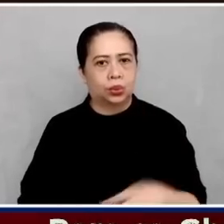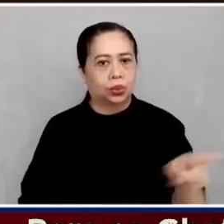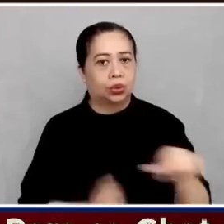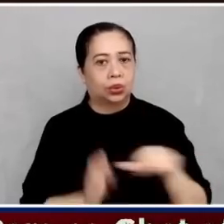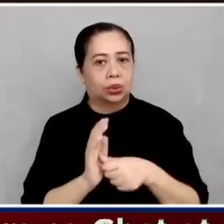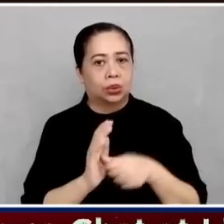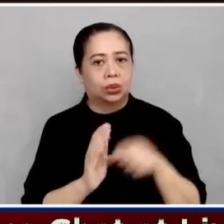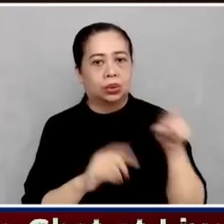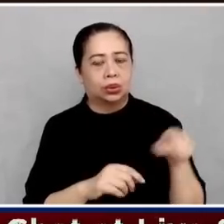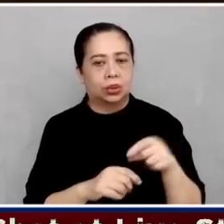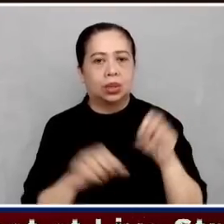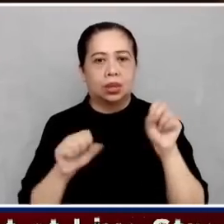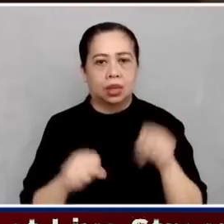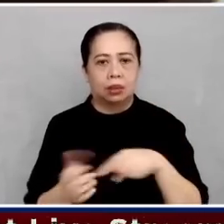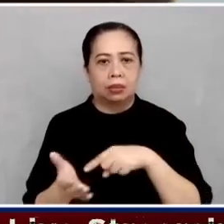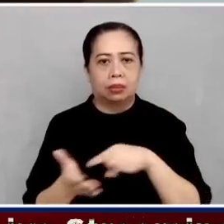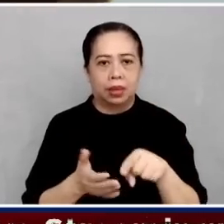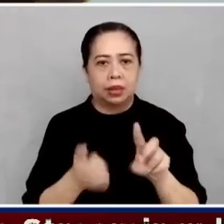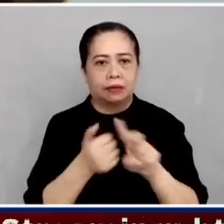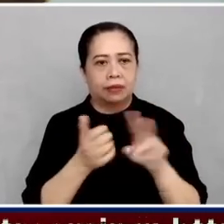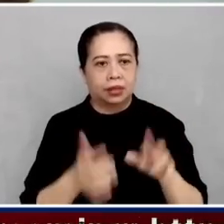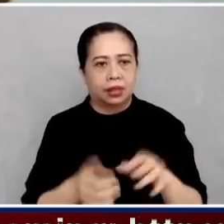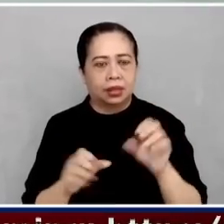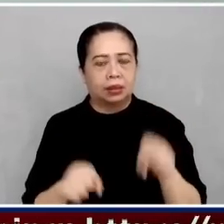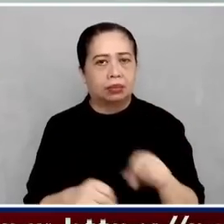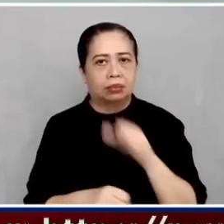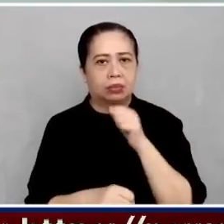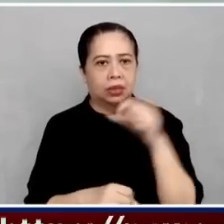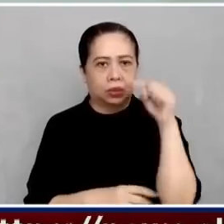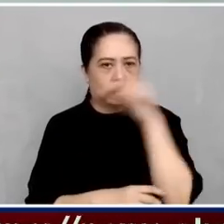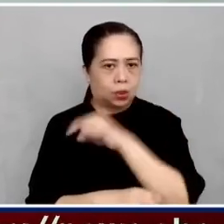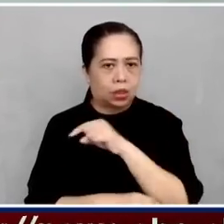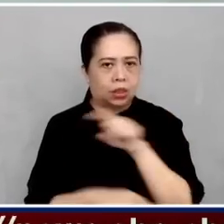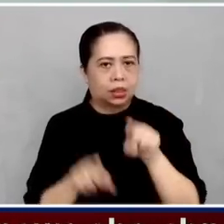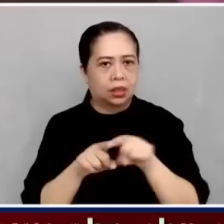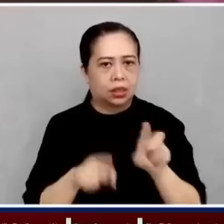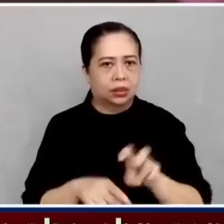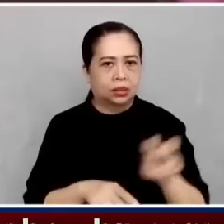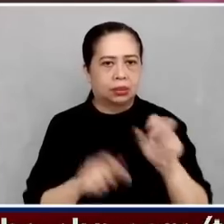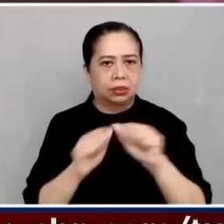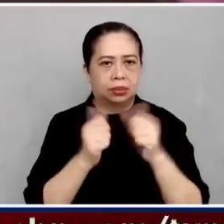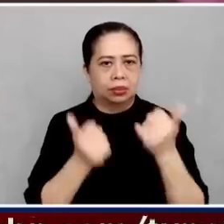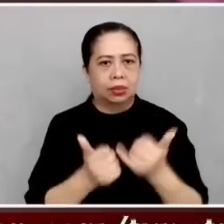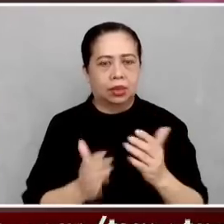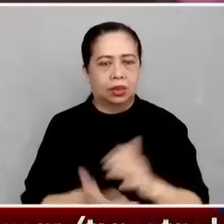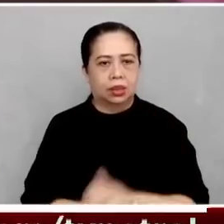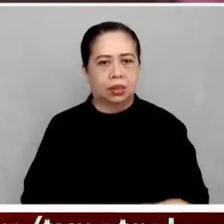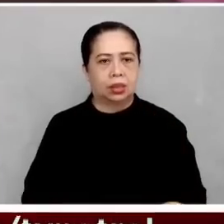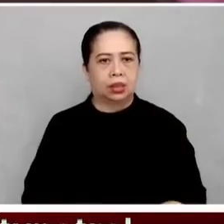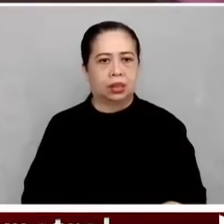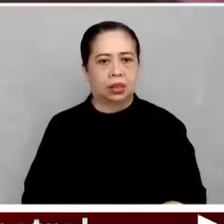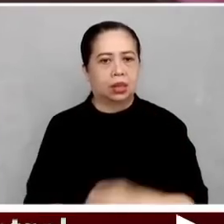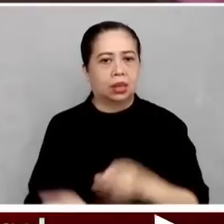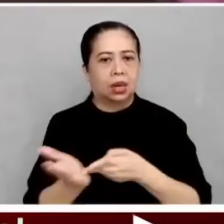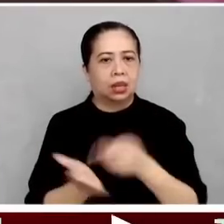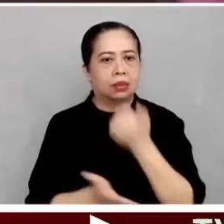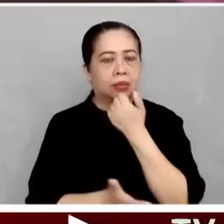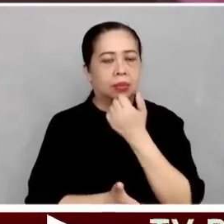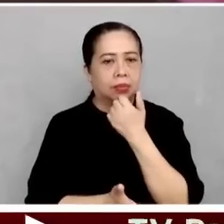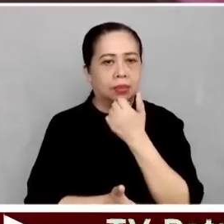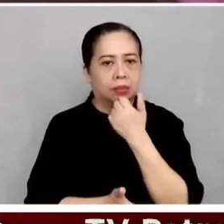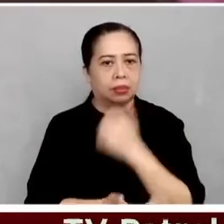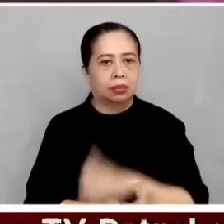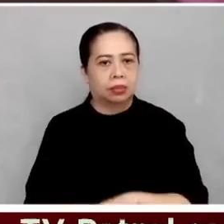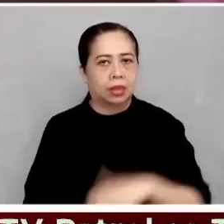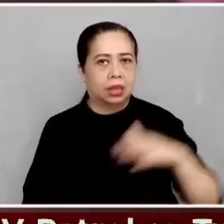Batapa, kaya niyang bayaran ng biktima at hindi siya nagsinungaling bilang travel agent. Which is that it was an honest mistake, sir. Late